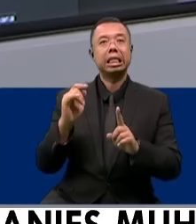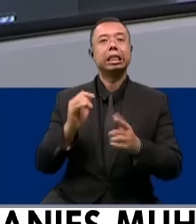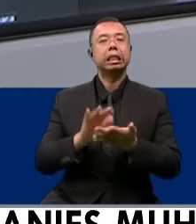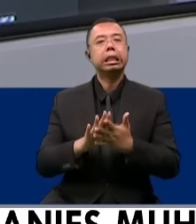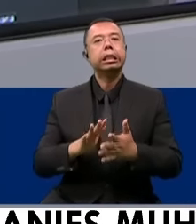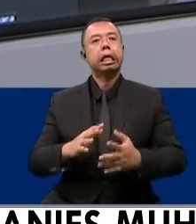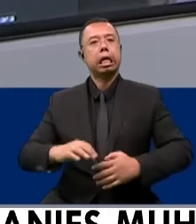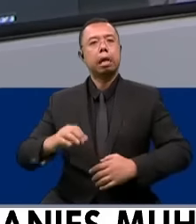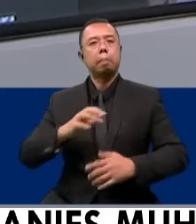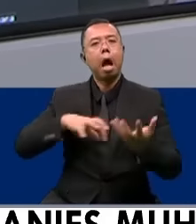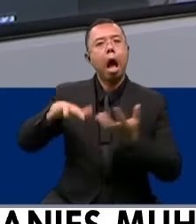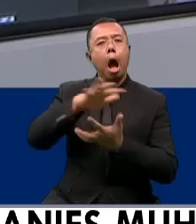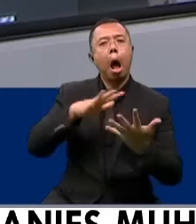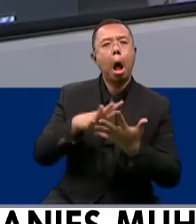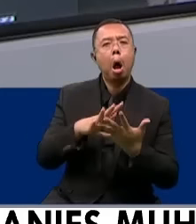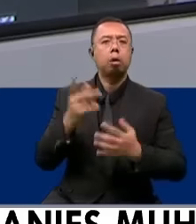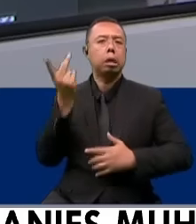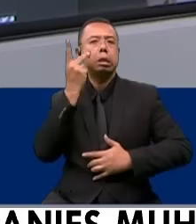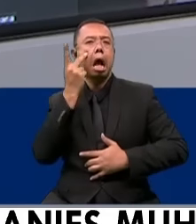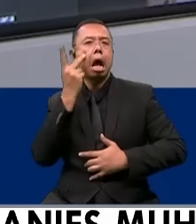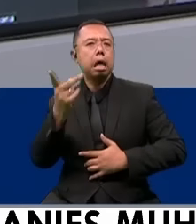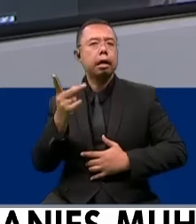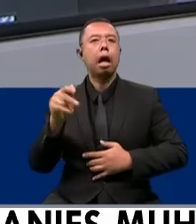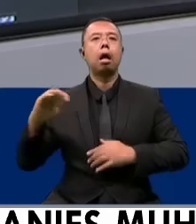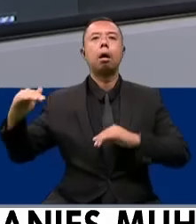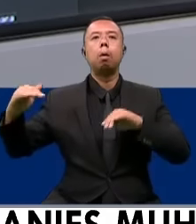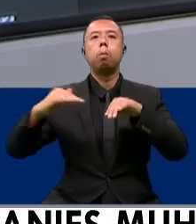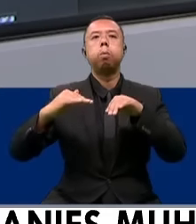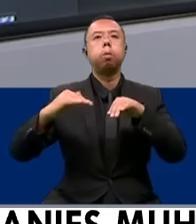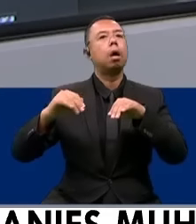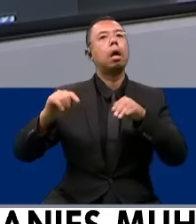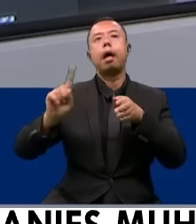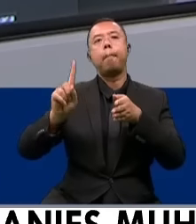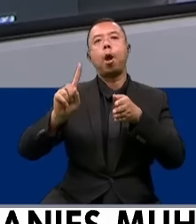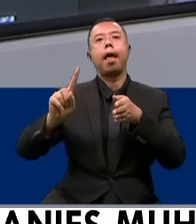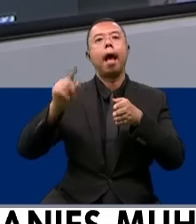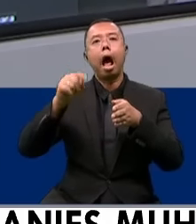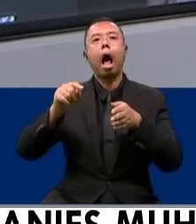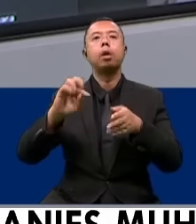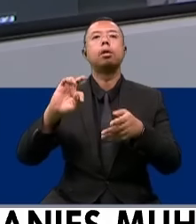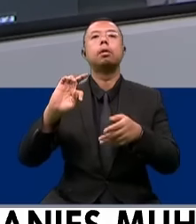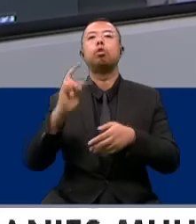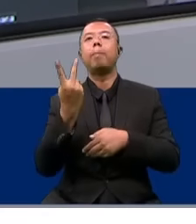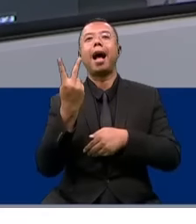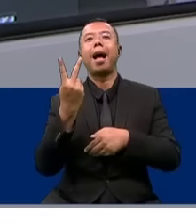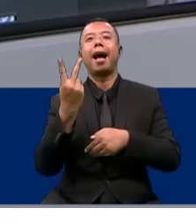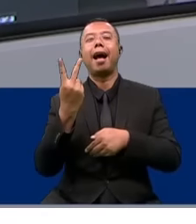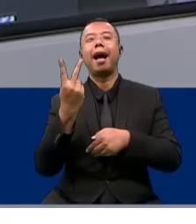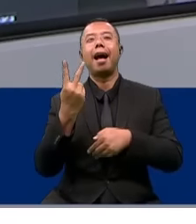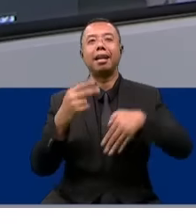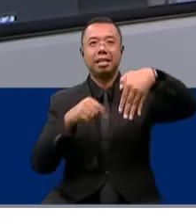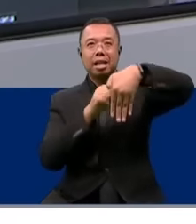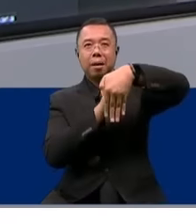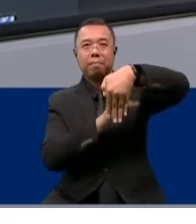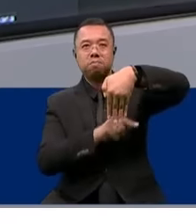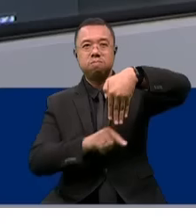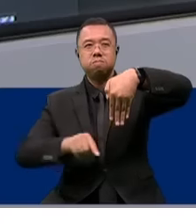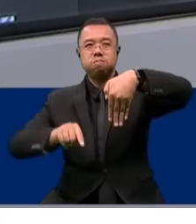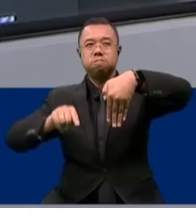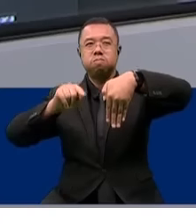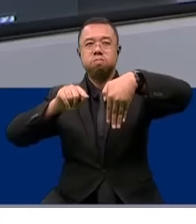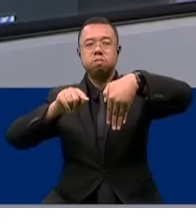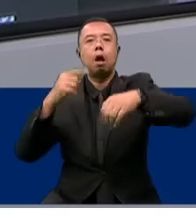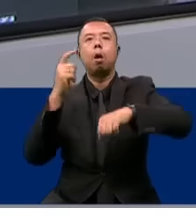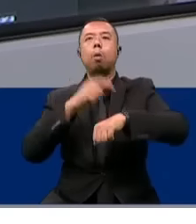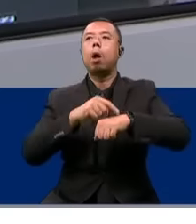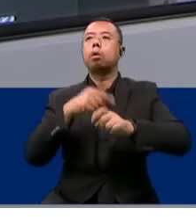karena banyak kapal yang akhirnya harus rerouting harus mengalihkan ee pelayarannya dan itu menambah ee waktu perjalanan